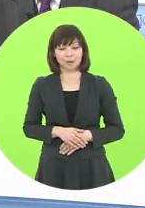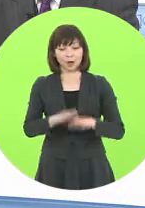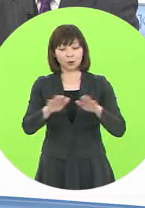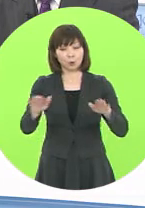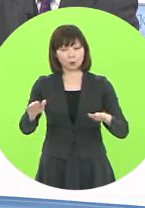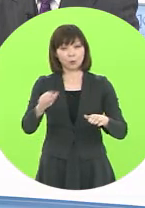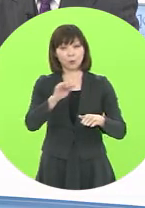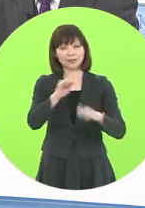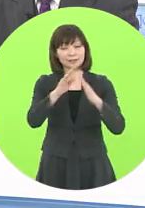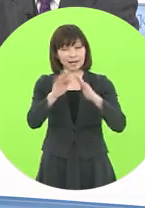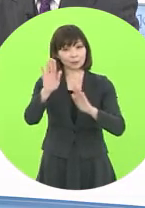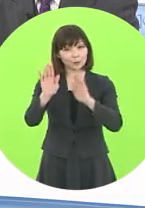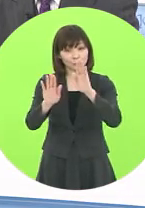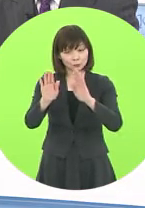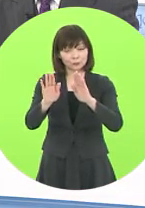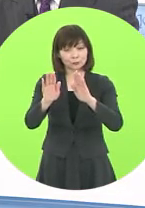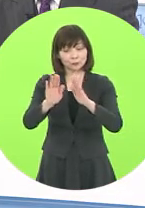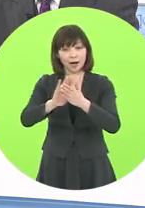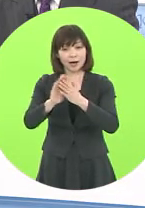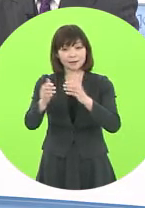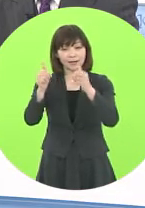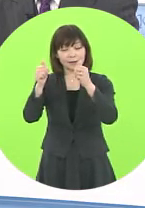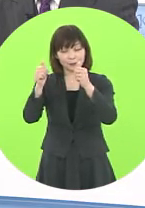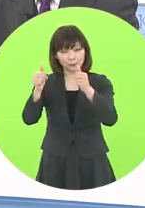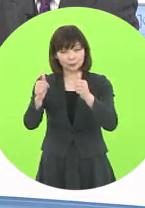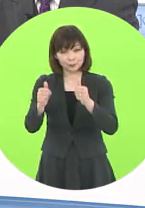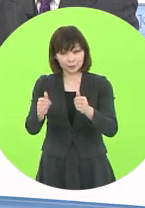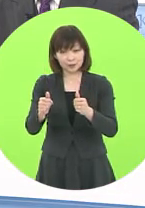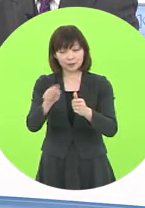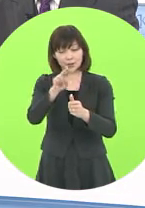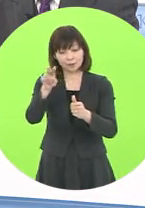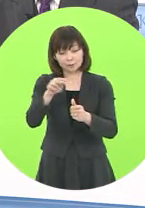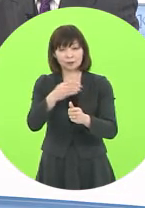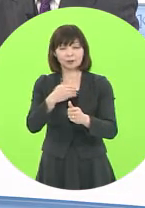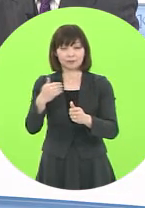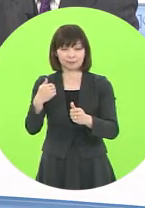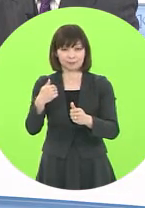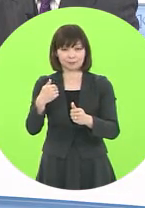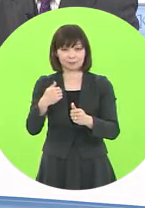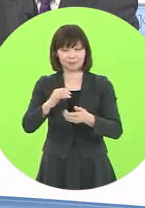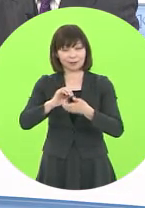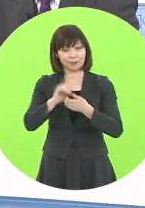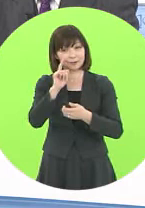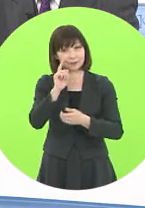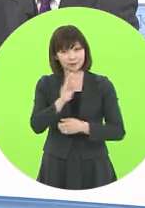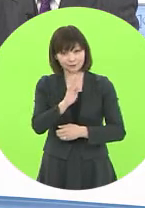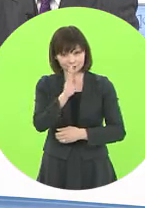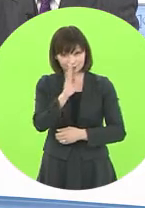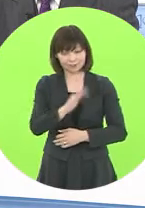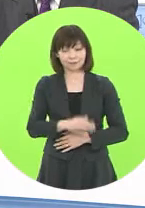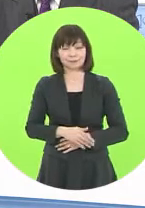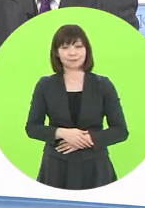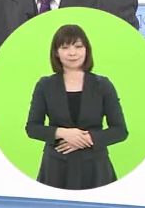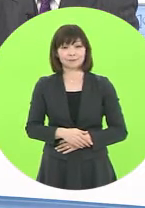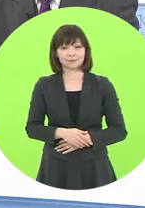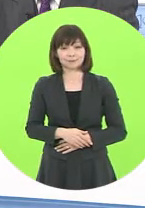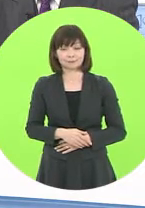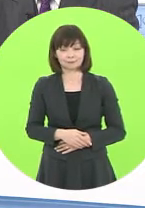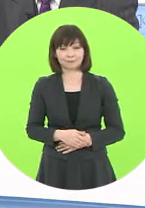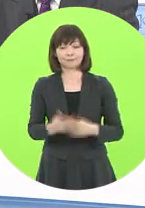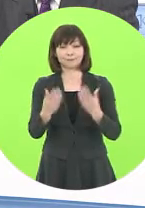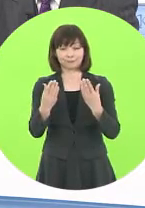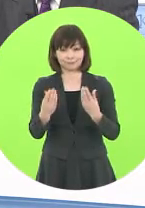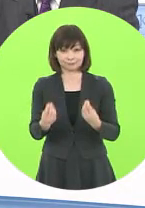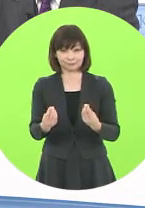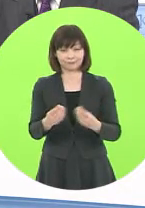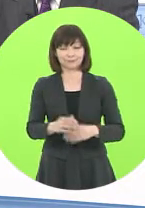模様は県議会のホームページからも見ることができます。ぜひご覧ください。以上、県政くんが